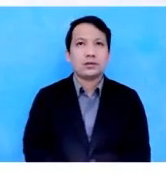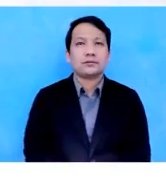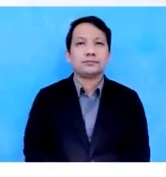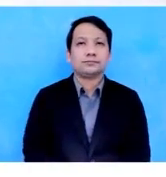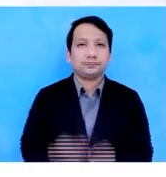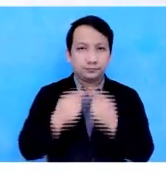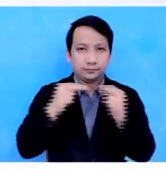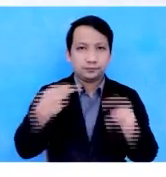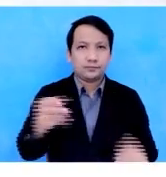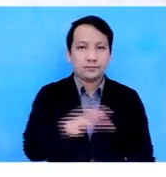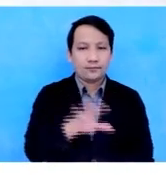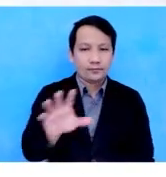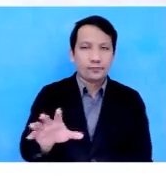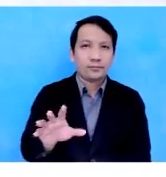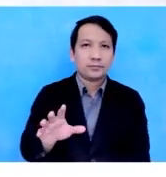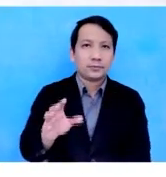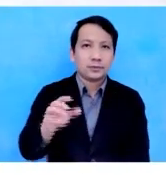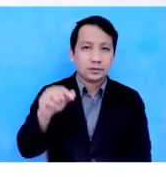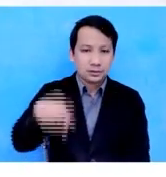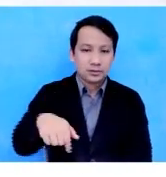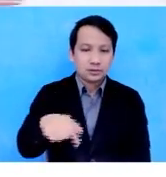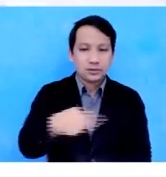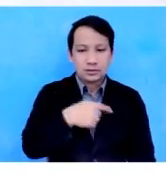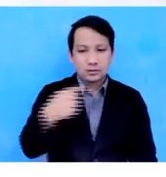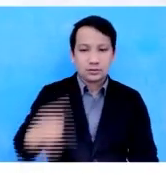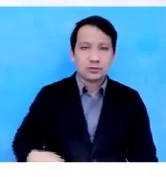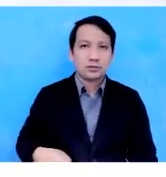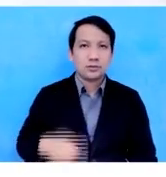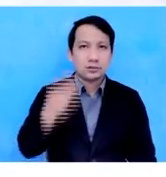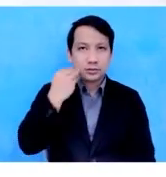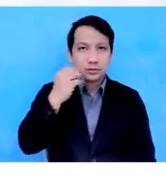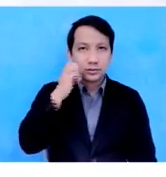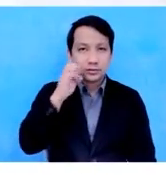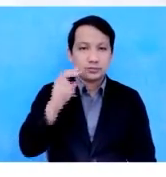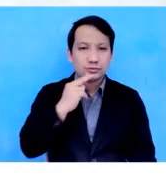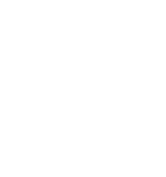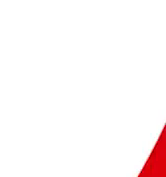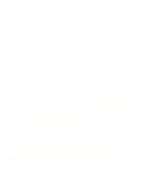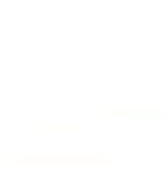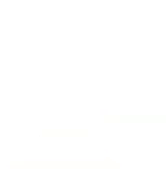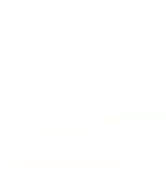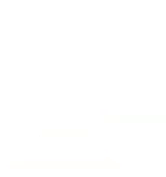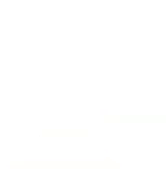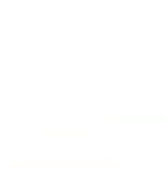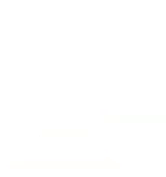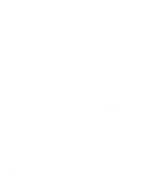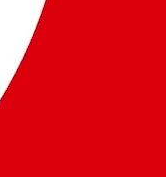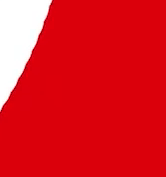Nagbabalita mula sa frontline dito sa Beijing, China. Marianne Enriquez, News 5.